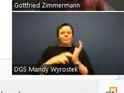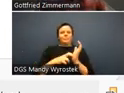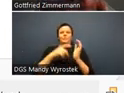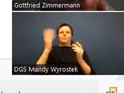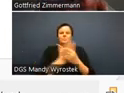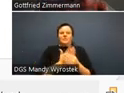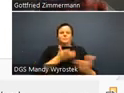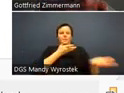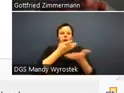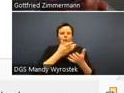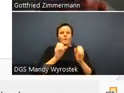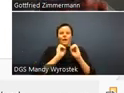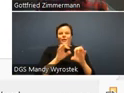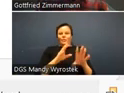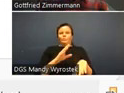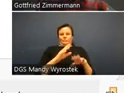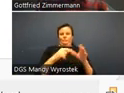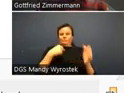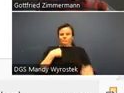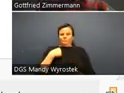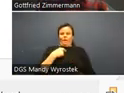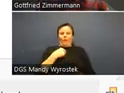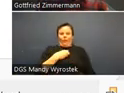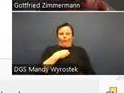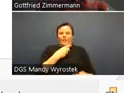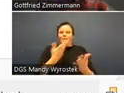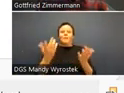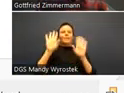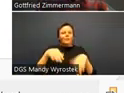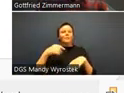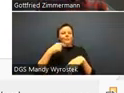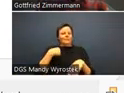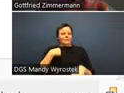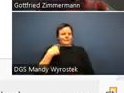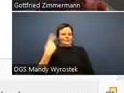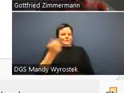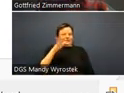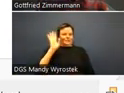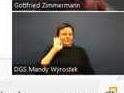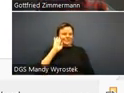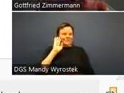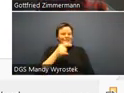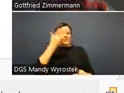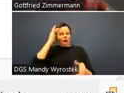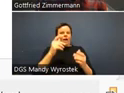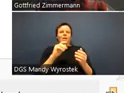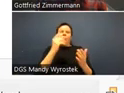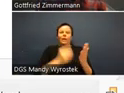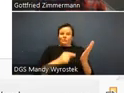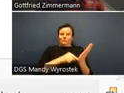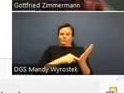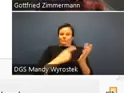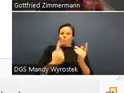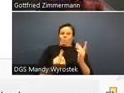beendet. Und jetzt wird an dieser Stelle eben der textliche Inhalt der Smart Art vorgelesen. Es wird